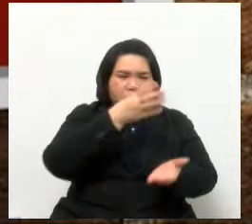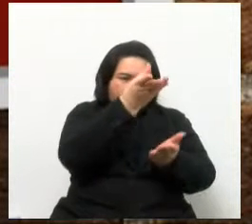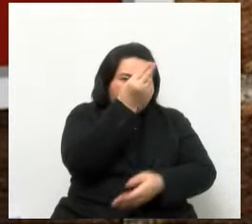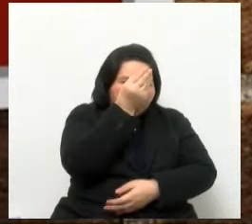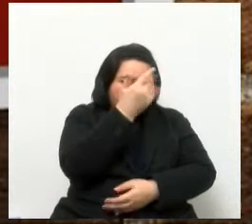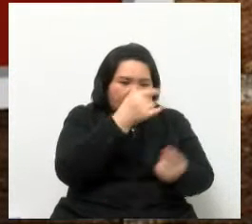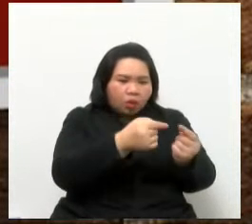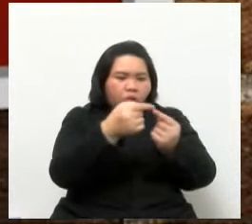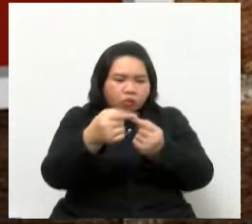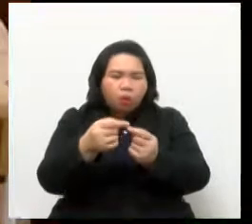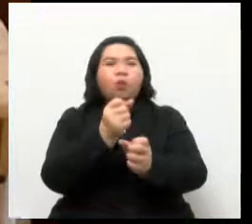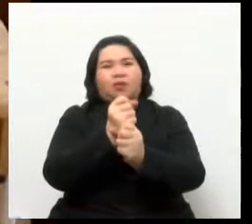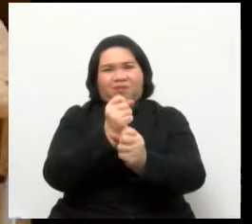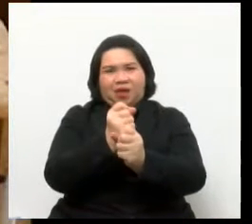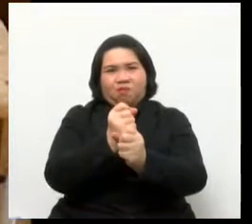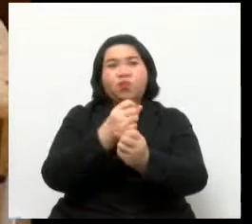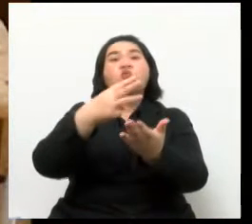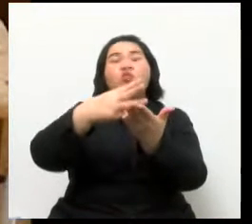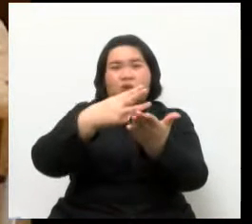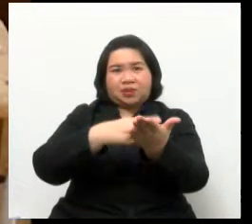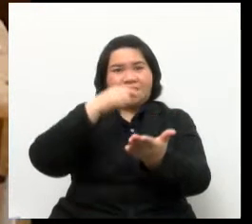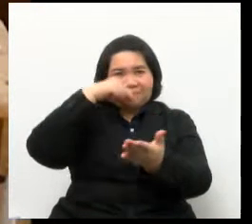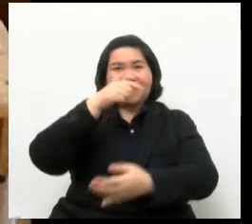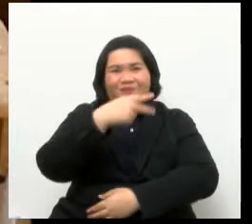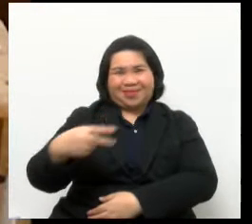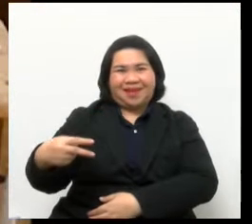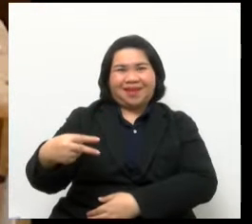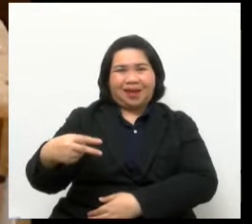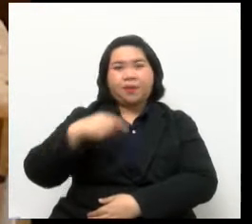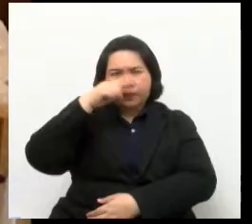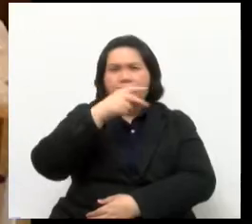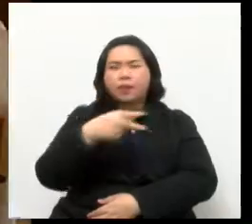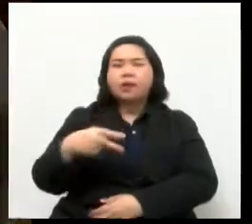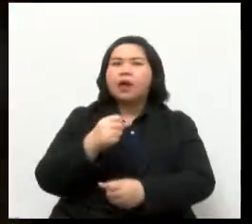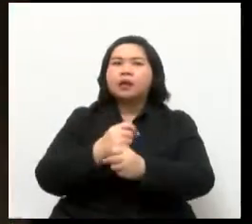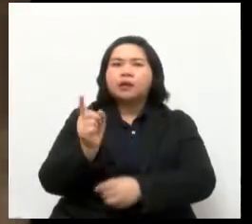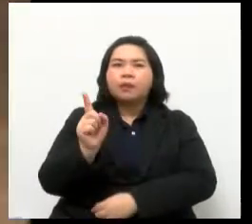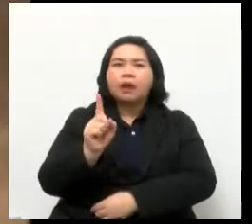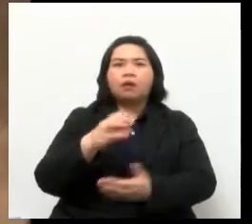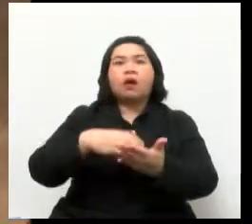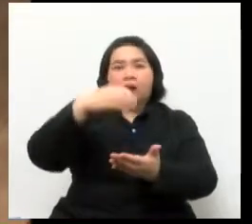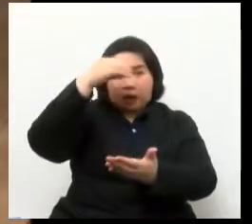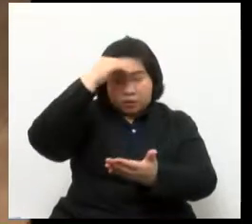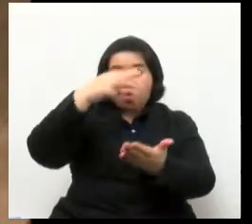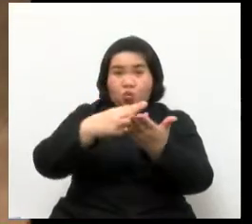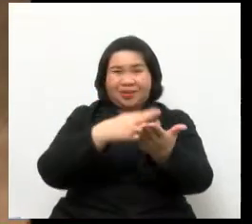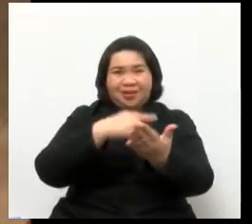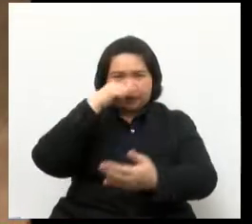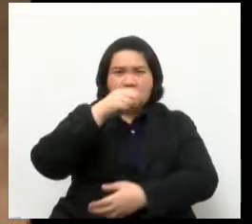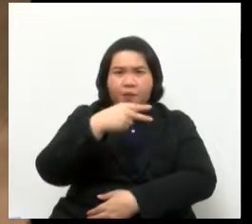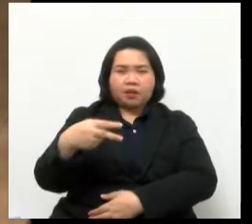าบูรณาการในรายวิชาภาษาไทยใช้ในการจัดการเรียนการสอนในรายวิชาภาษาไท